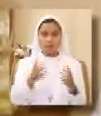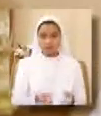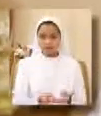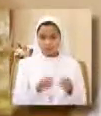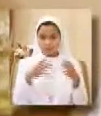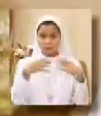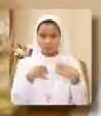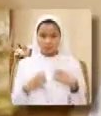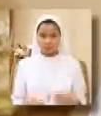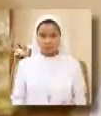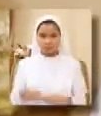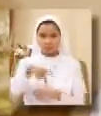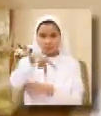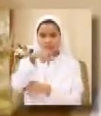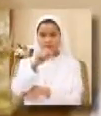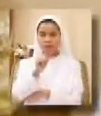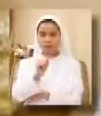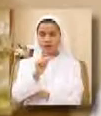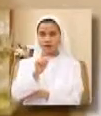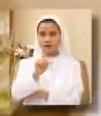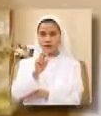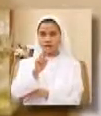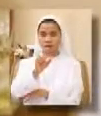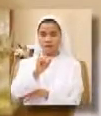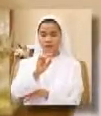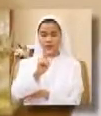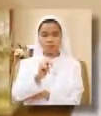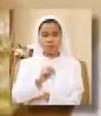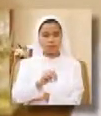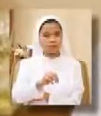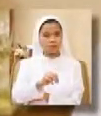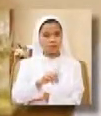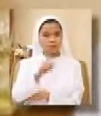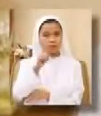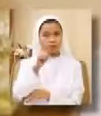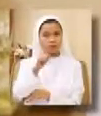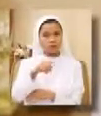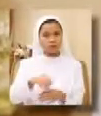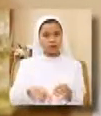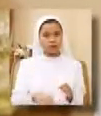na isinusuot galing yun sa wool ng mga tupa, ng sheep.